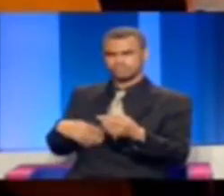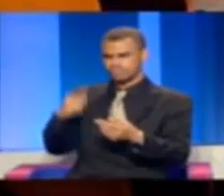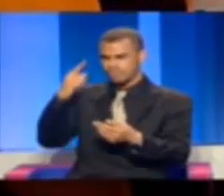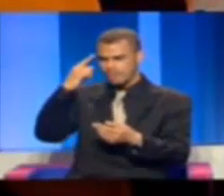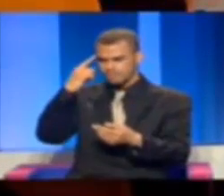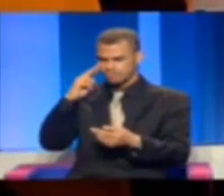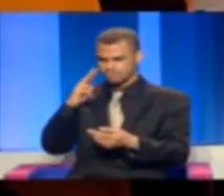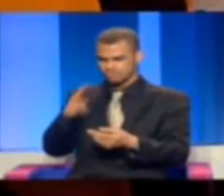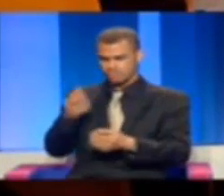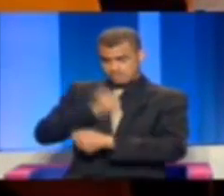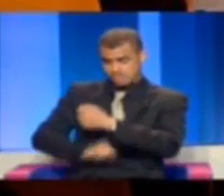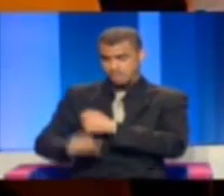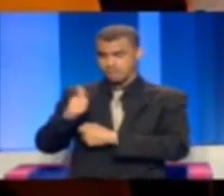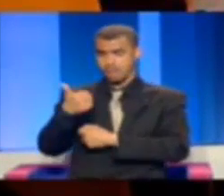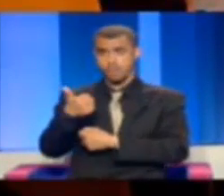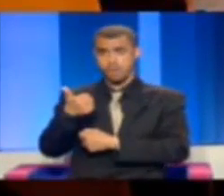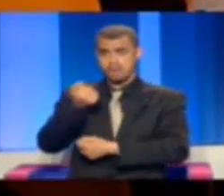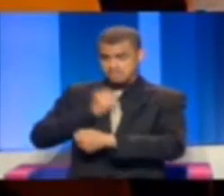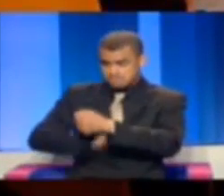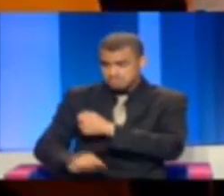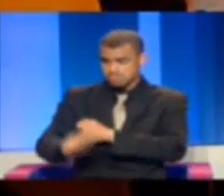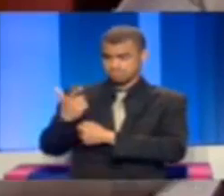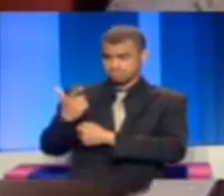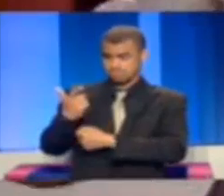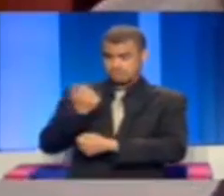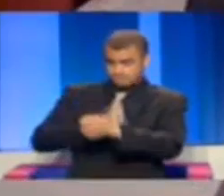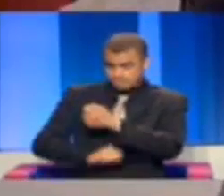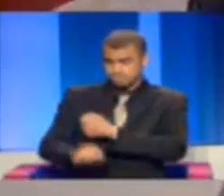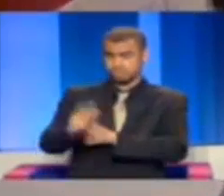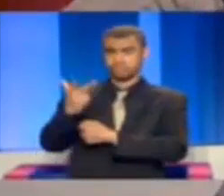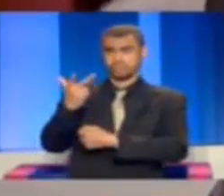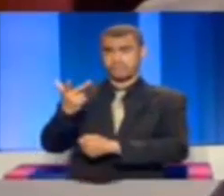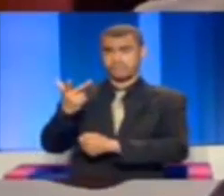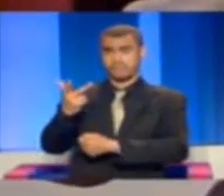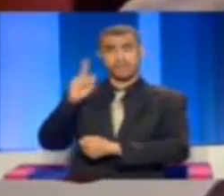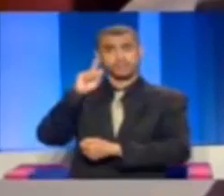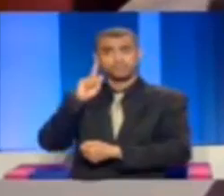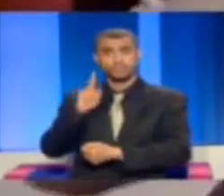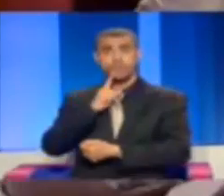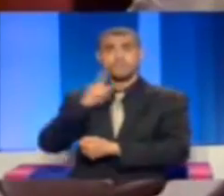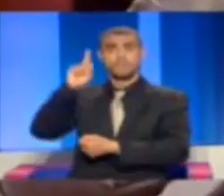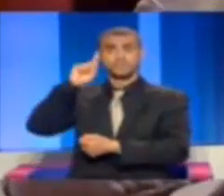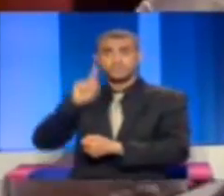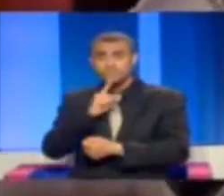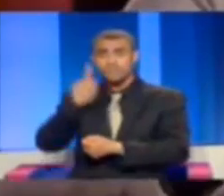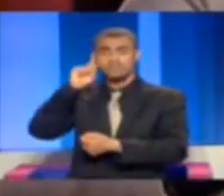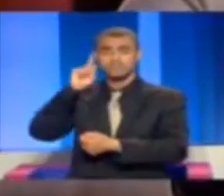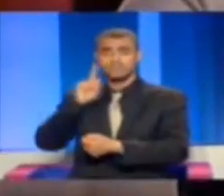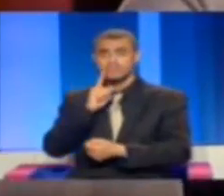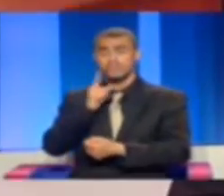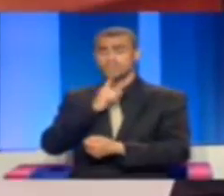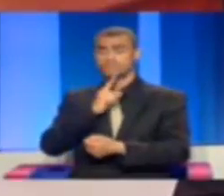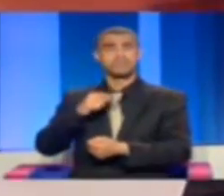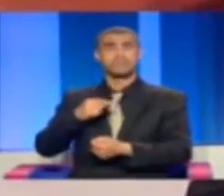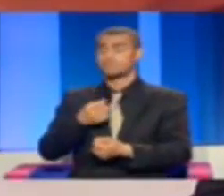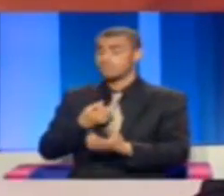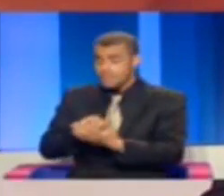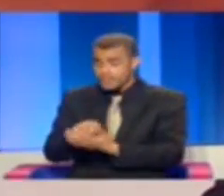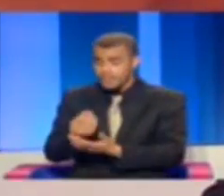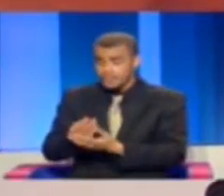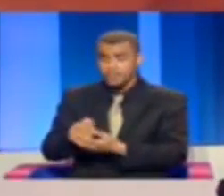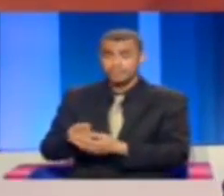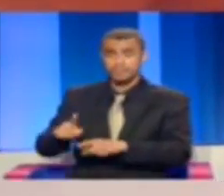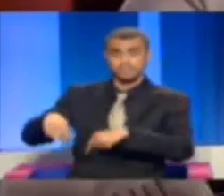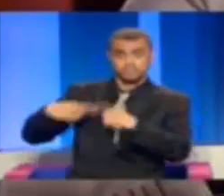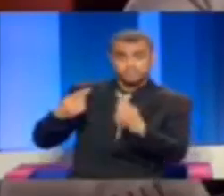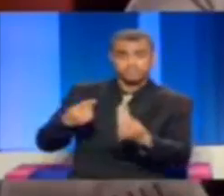كيكون الناس اللي كيكون عنده الولد الاول ما كيسمعش، الثاني ما كيسمعش، وكيبقى يسين شي ولد يجي ما كيديرش استشاره وراثيه، ما كيديرش استشاره. وكاين دراسات